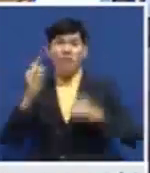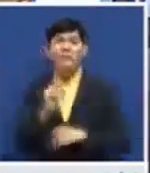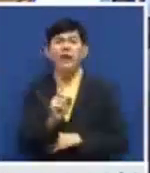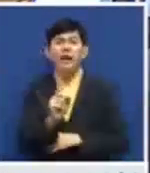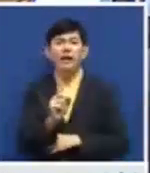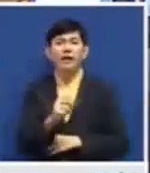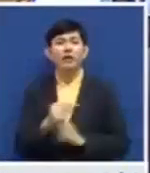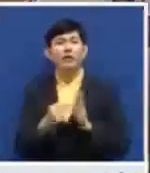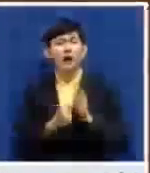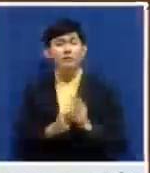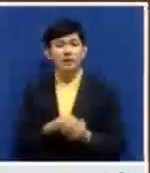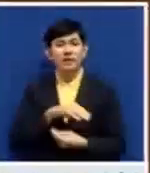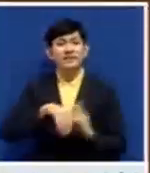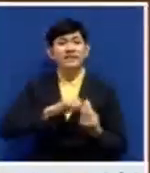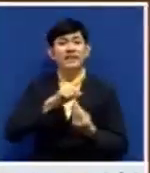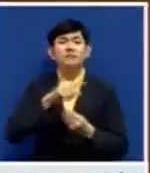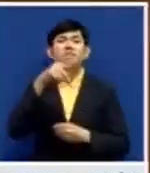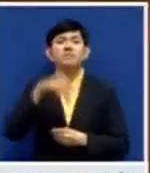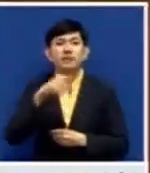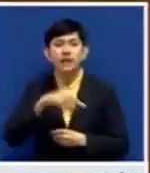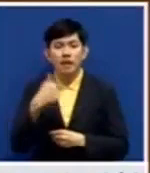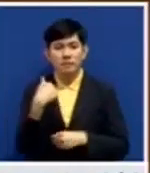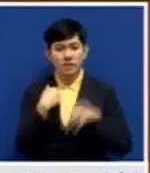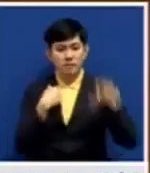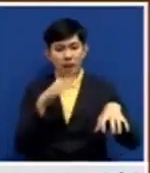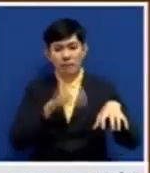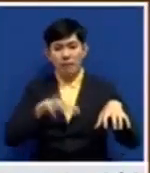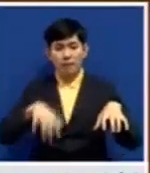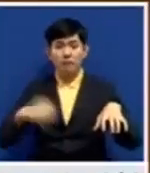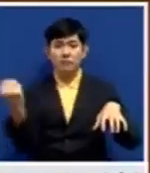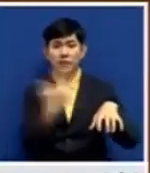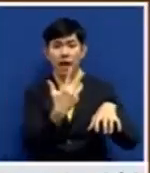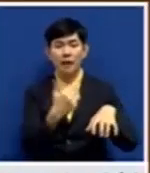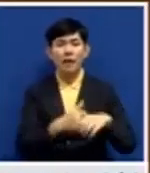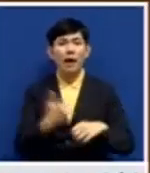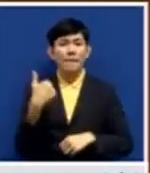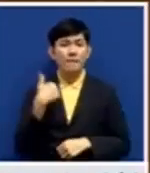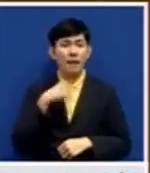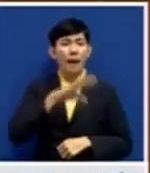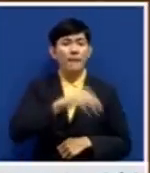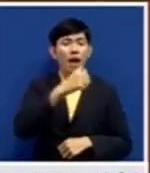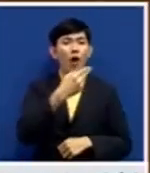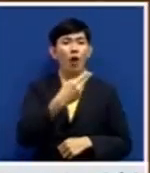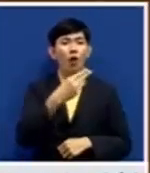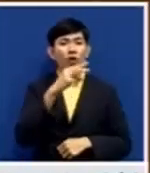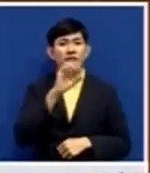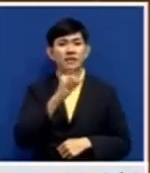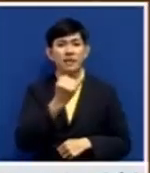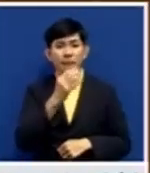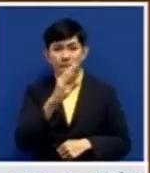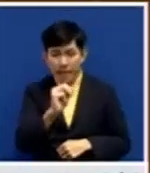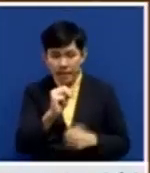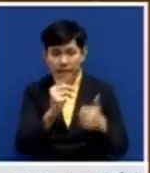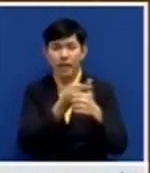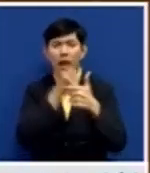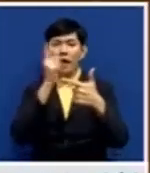าเขามีเขตเศรษฐกิจพิเศษของเขาเนี่ยที่เด่นของเขาเนี่ย3แห่งมีที่โฮจิมินห์ซิตี้มีที่ดานัง